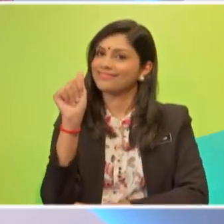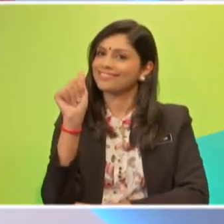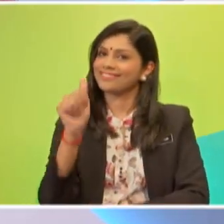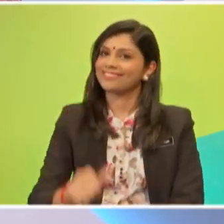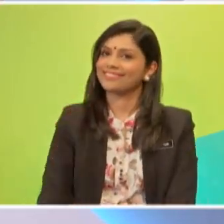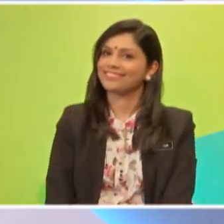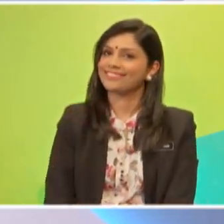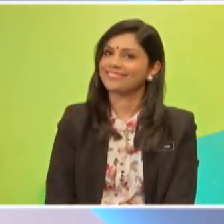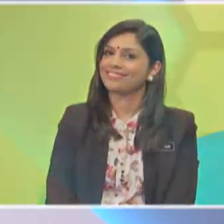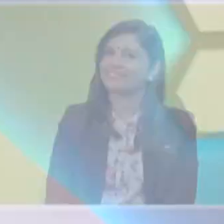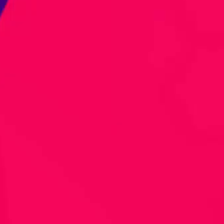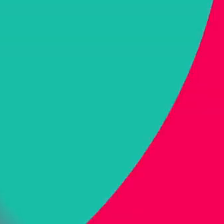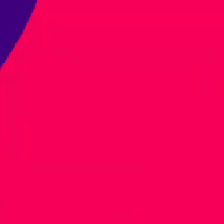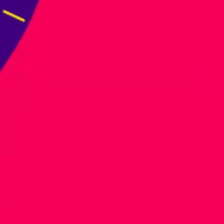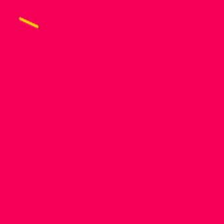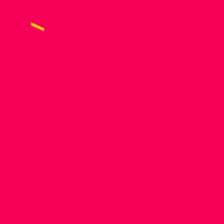10.